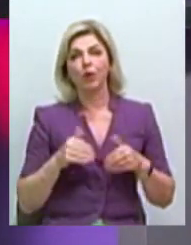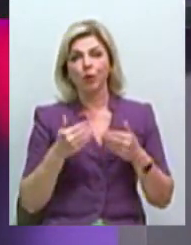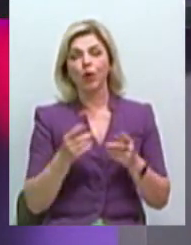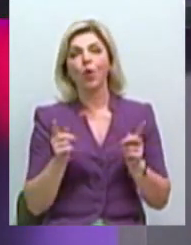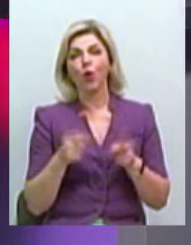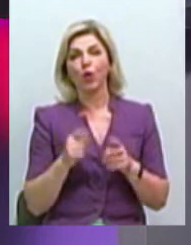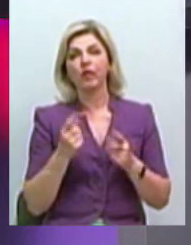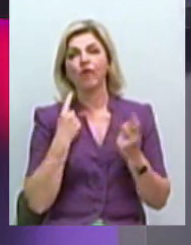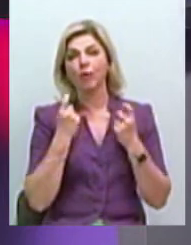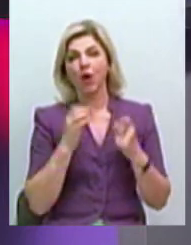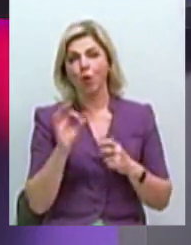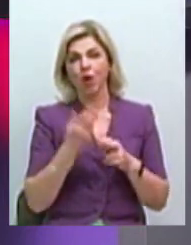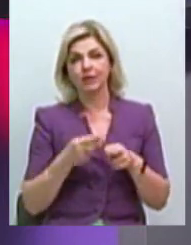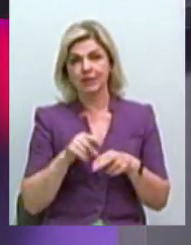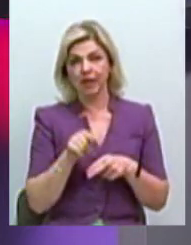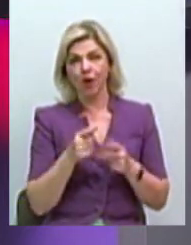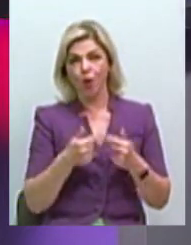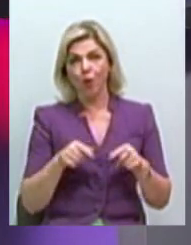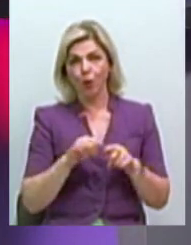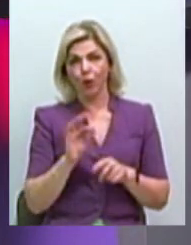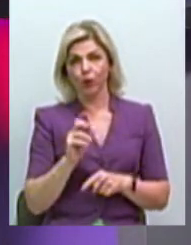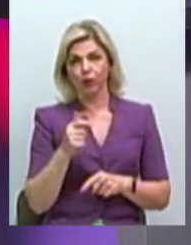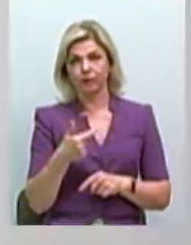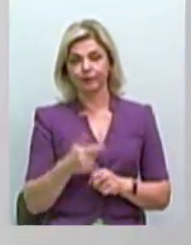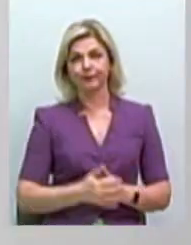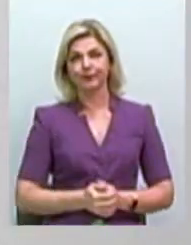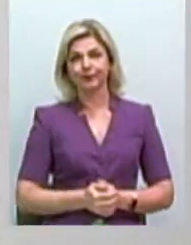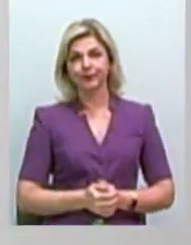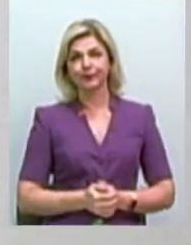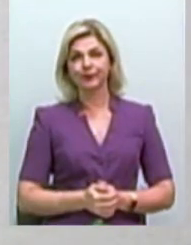коротку інформацію про цей округ далі у карті округу.